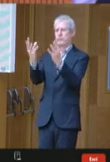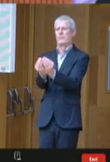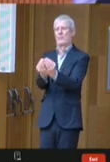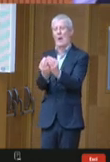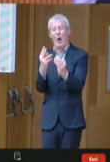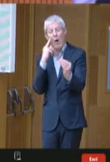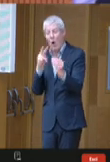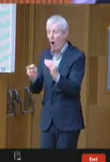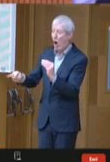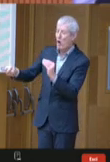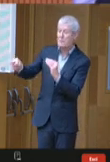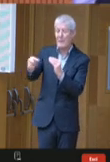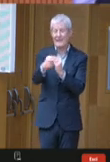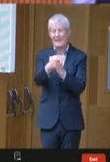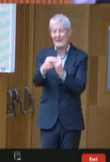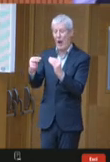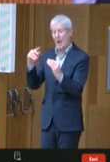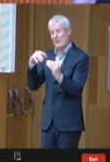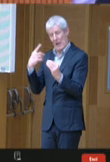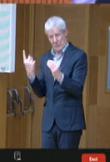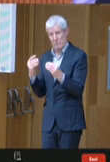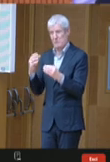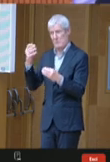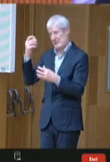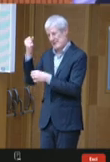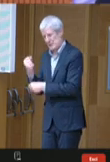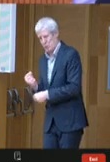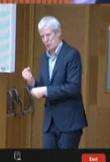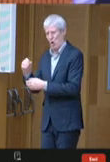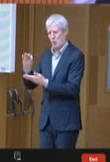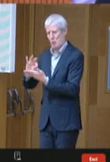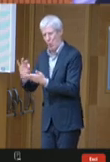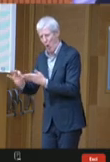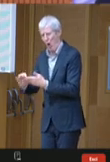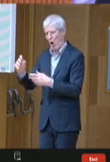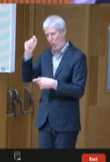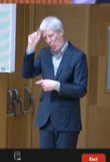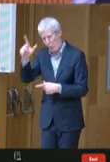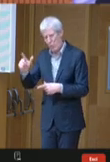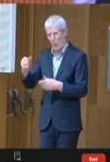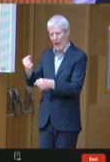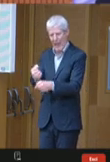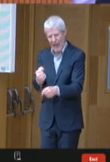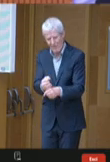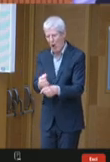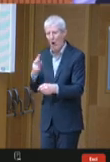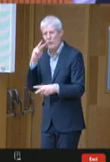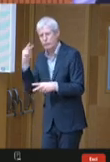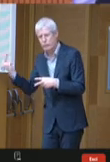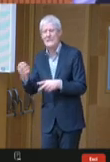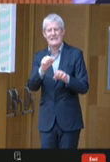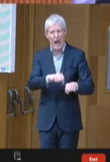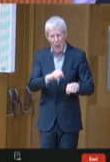da prospettive diverse, da diverse istituzioni, dal mondo della scuola, del lavoro, della cultura e così via, della